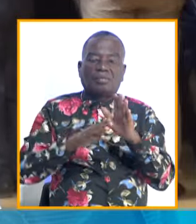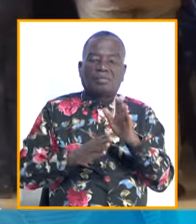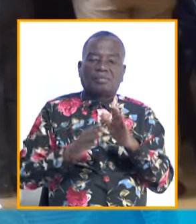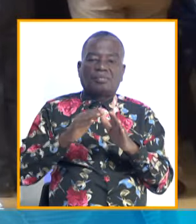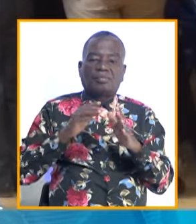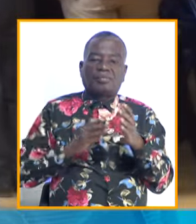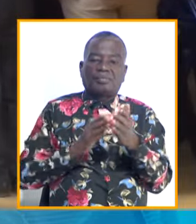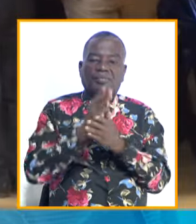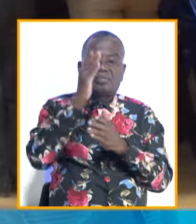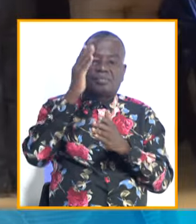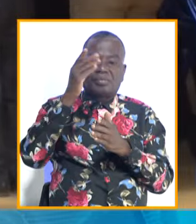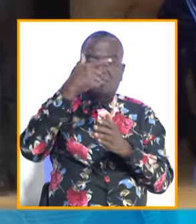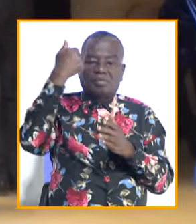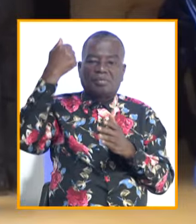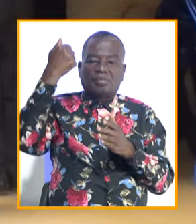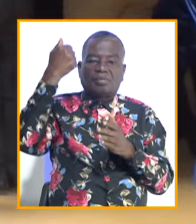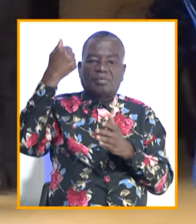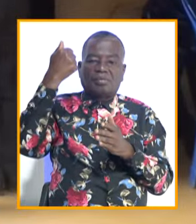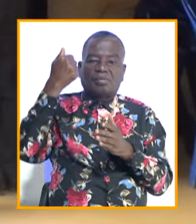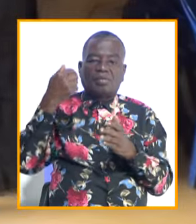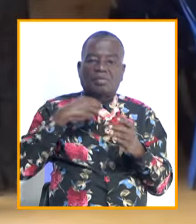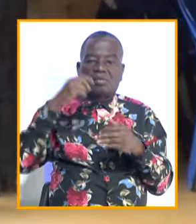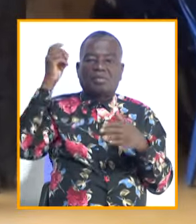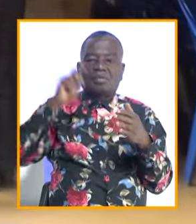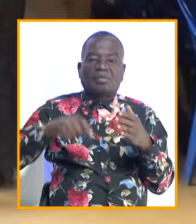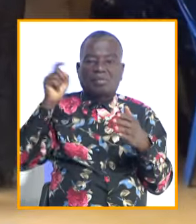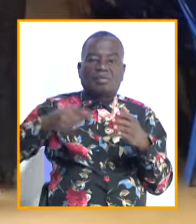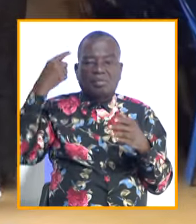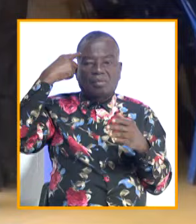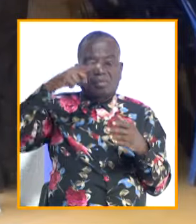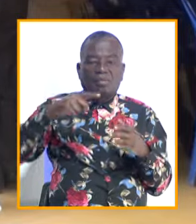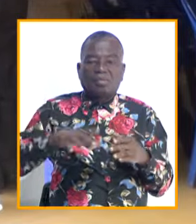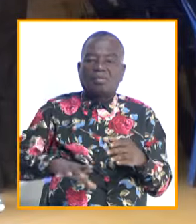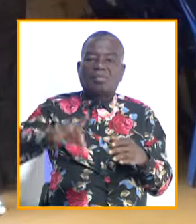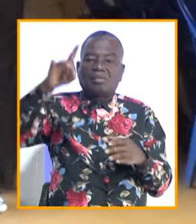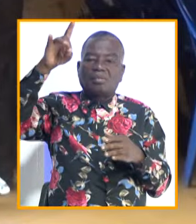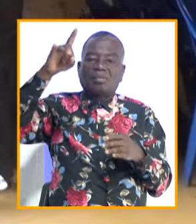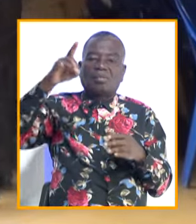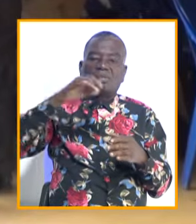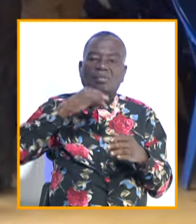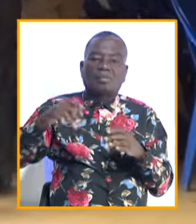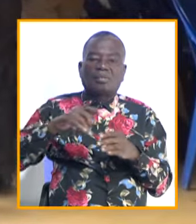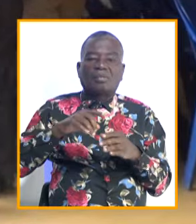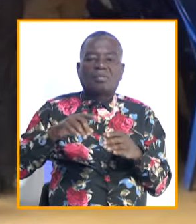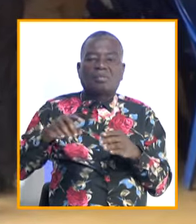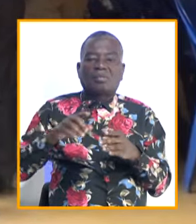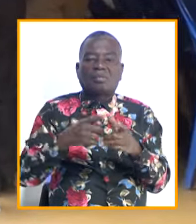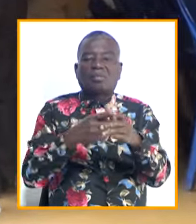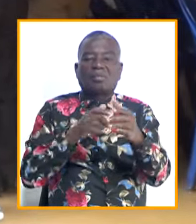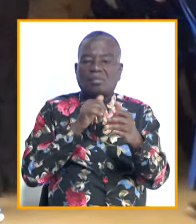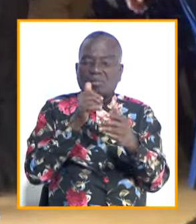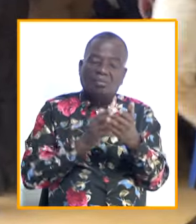bienvenu. Parce que vraiment, on en a besoin pour pouvoir trouver ce qui ne va pas pour